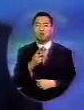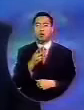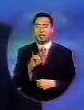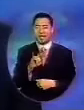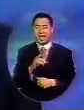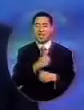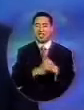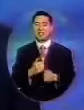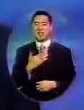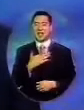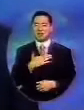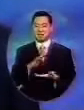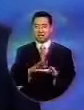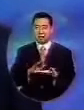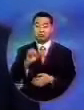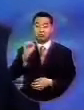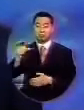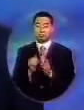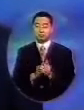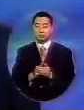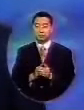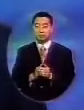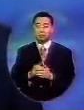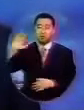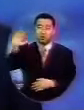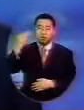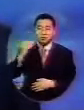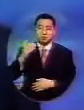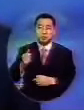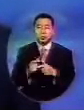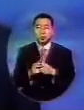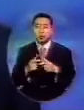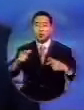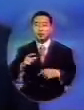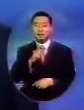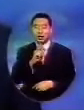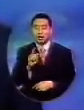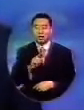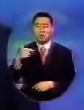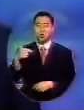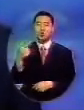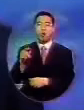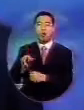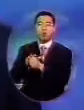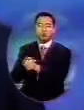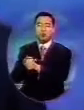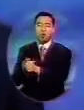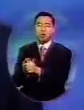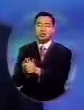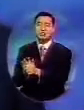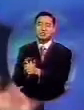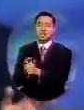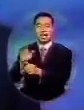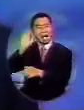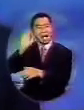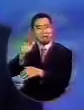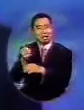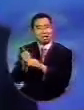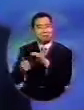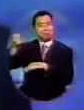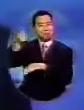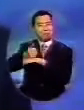요즘엔 노무현 후보가 곧 대통령이 될 테니까 이회창 후보를 지지하는 연예인은 다 임갈 준비를